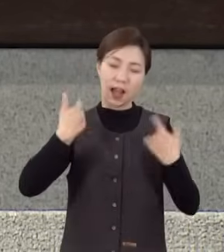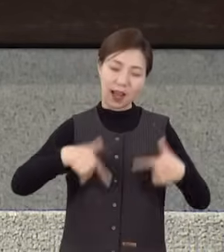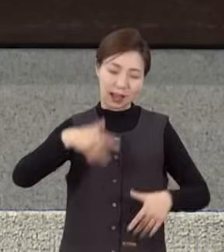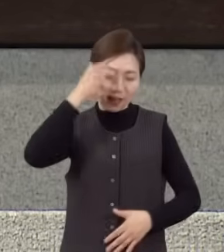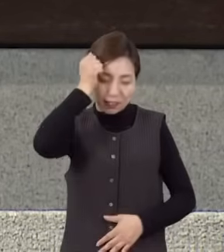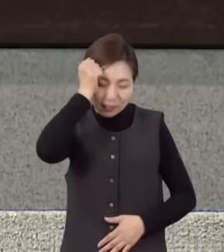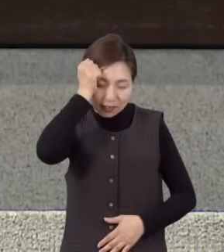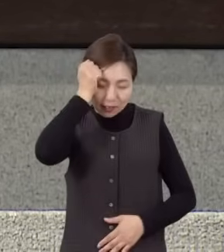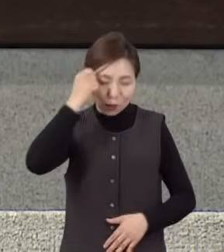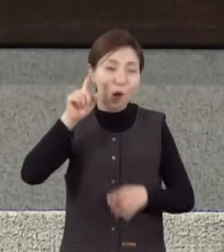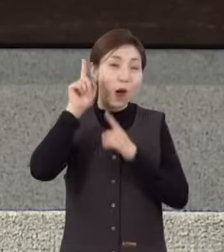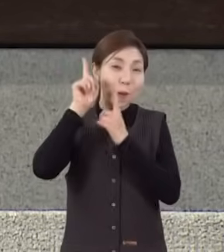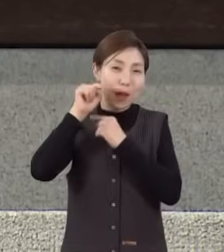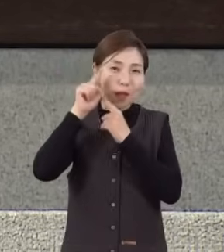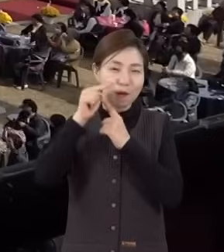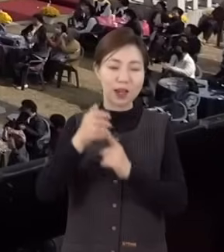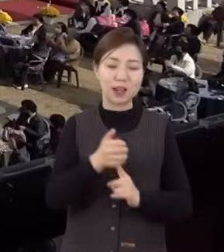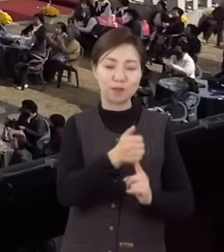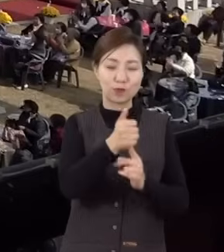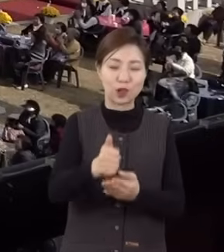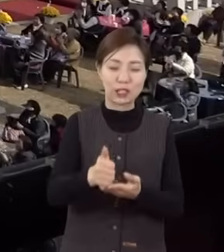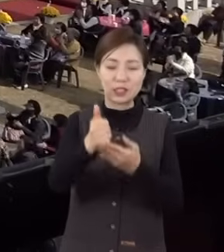기도하시기 바랍니다. 알겠죠?